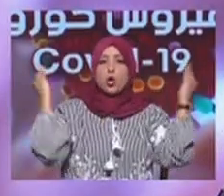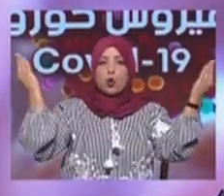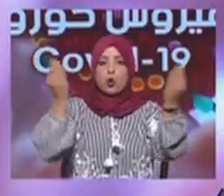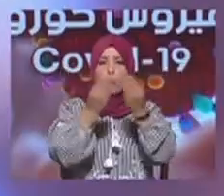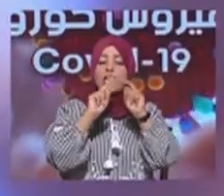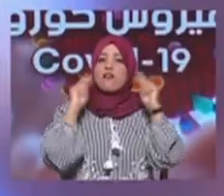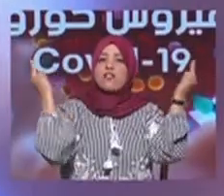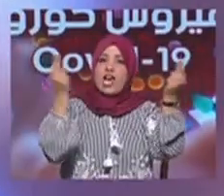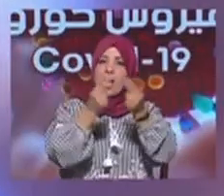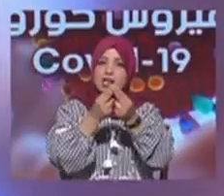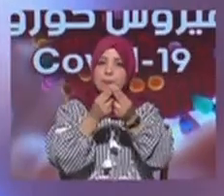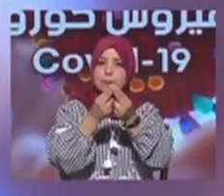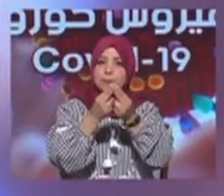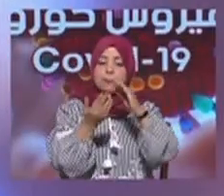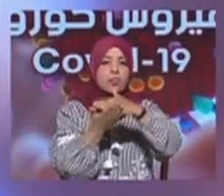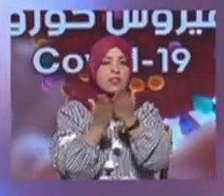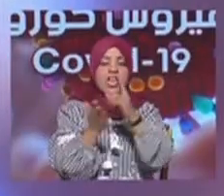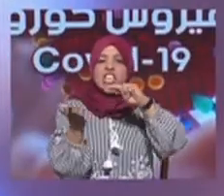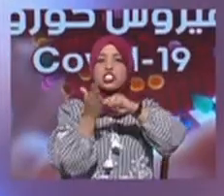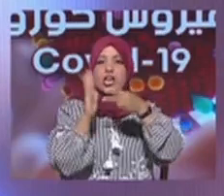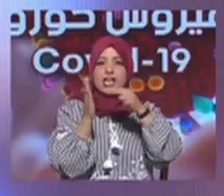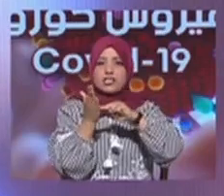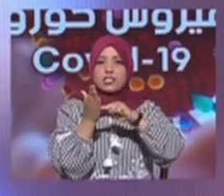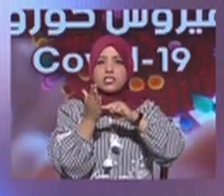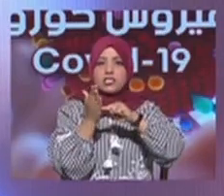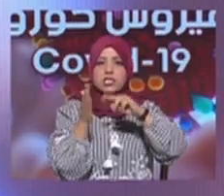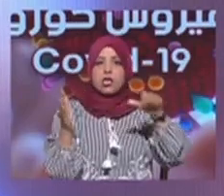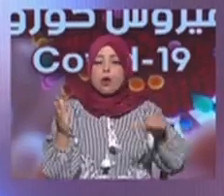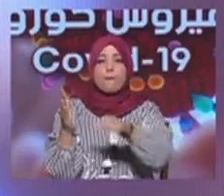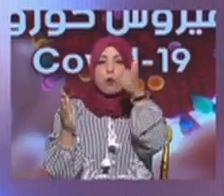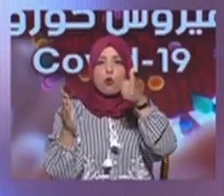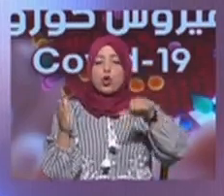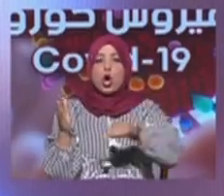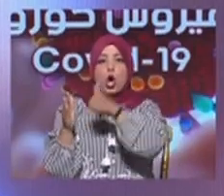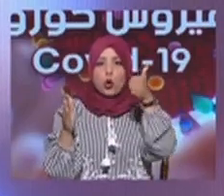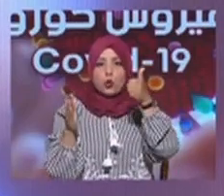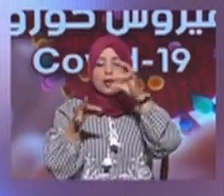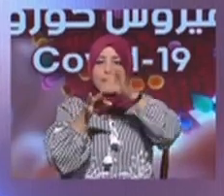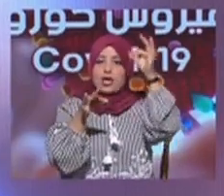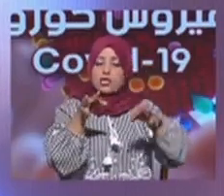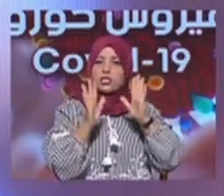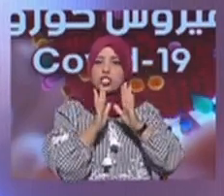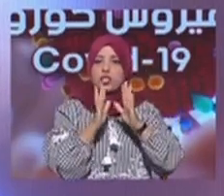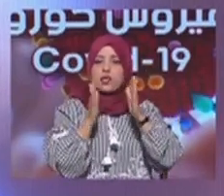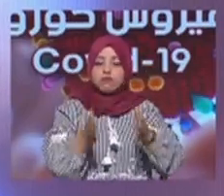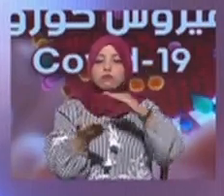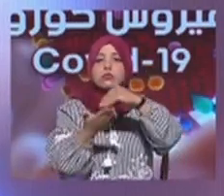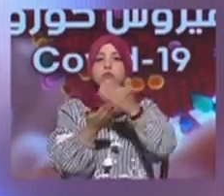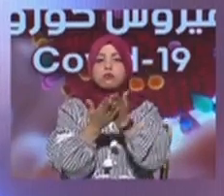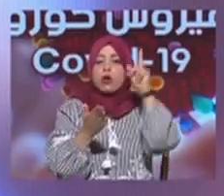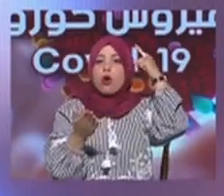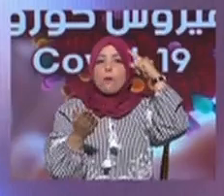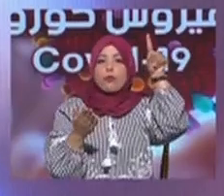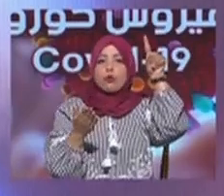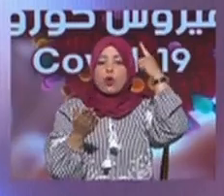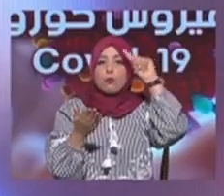هو الكامل هذايا عملوه ومن أول المراحل هذايا استعملوا النتائج نتاعو مثلا لتحضير